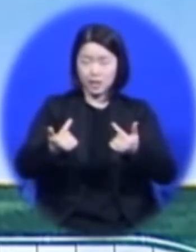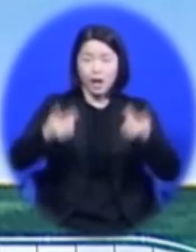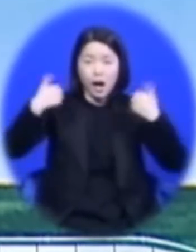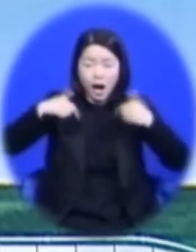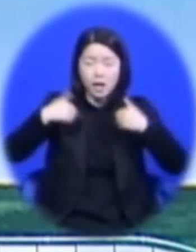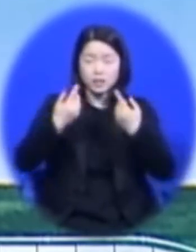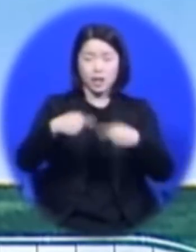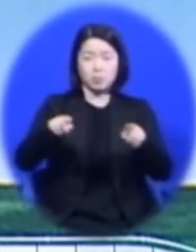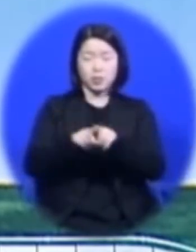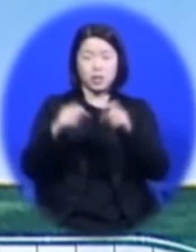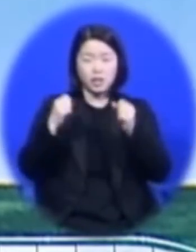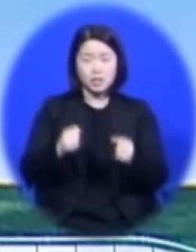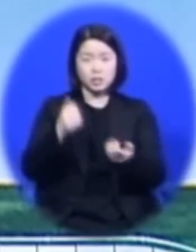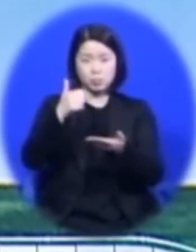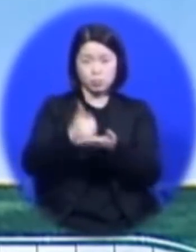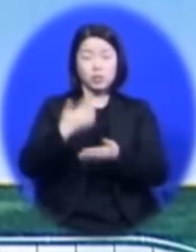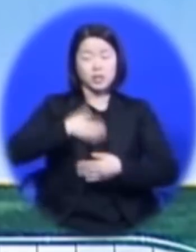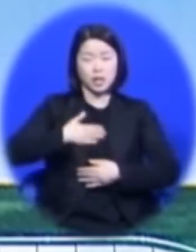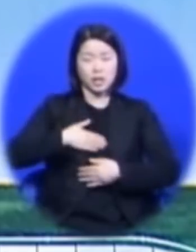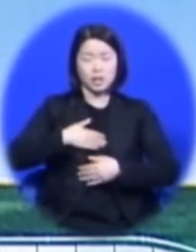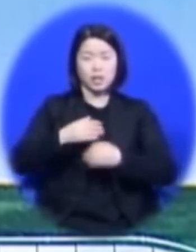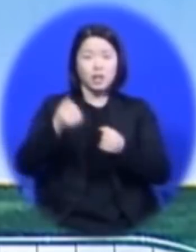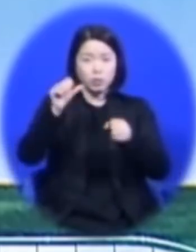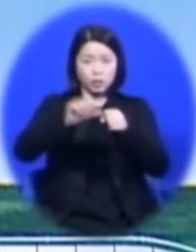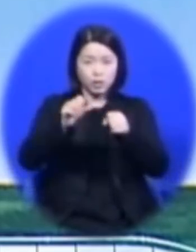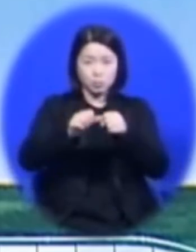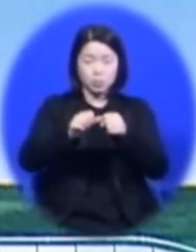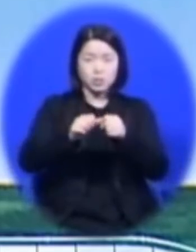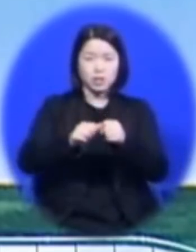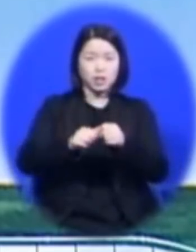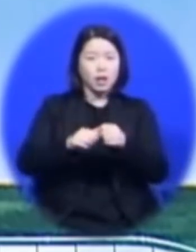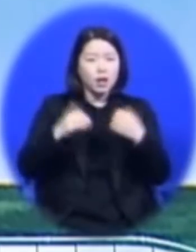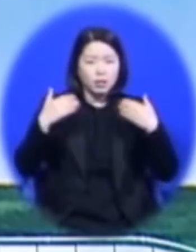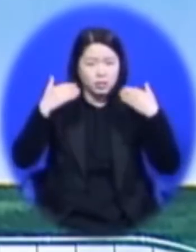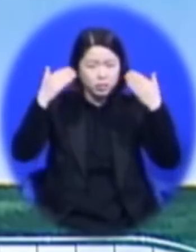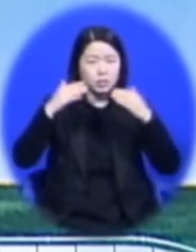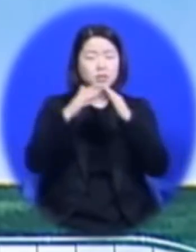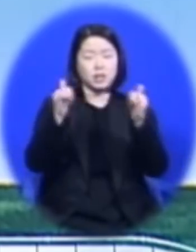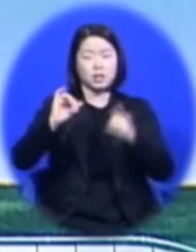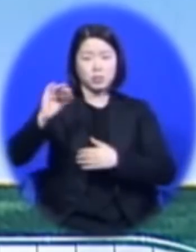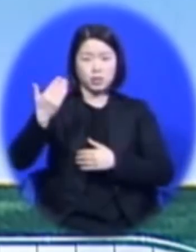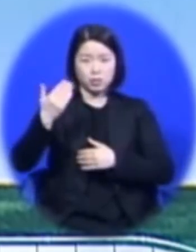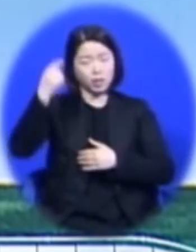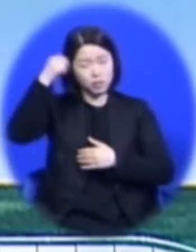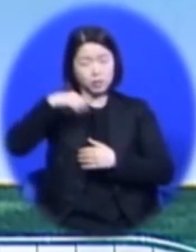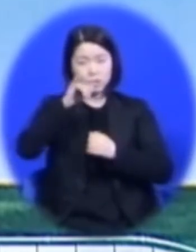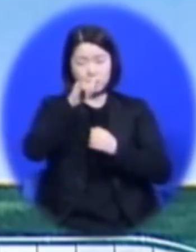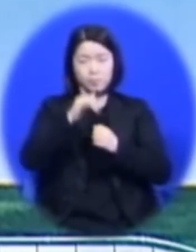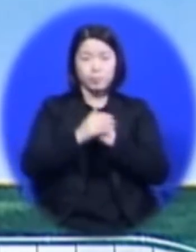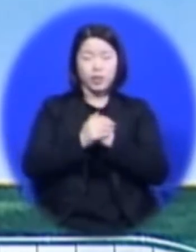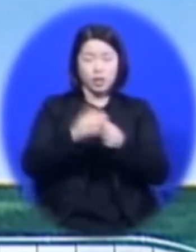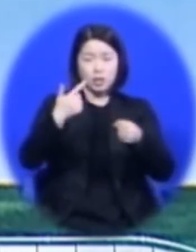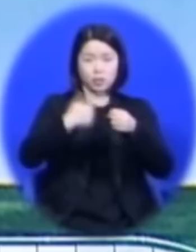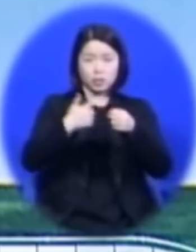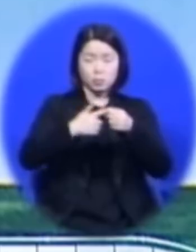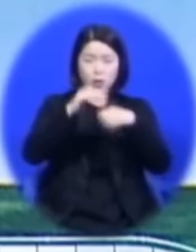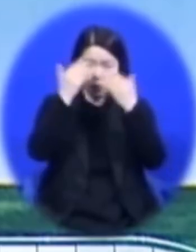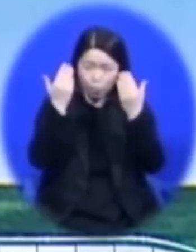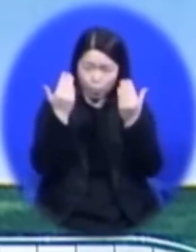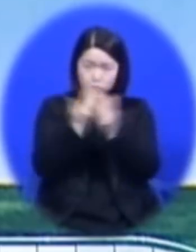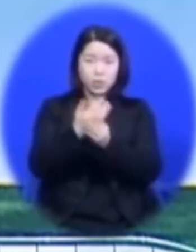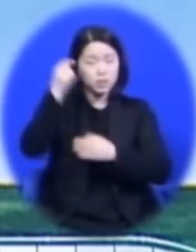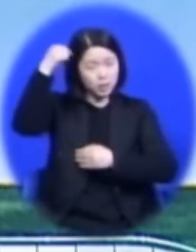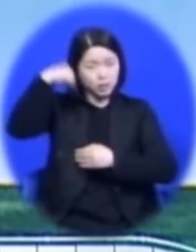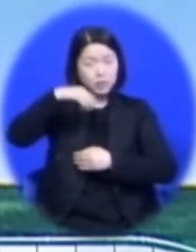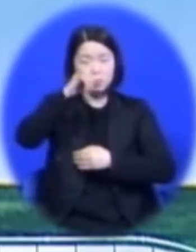함께 하시는 분이 있다는 것을 알았다 다섯번째 어엿한 사람이 되었다는 느낌이 들었다 여섯번째 온 전해졌다는